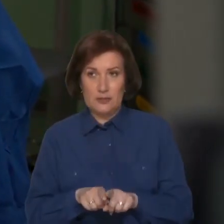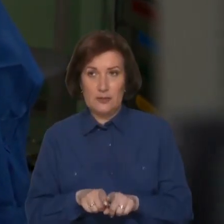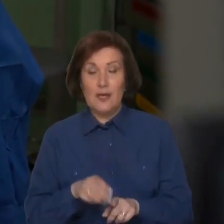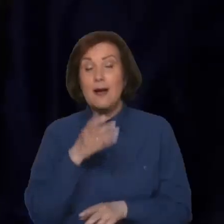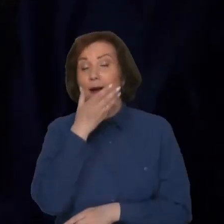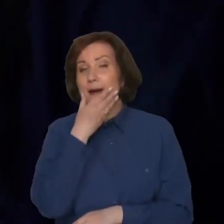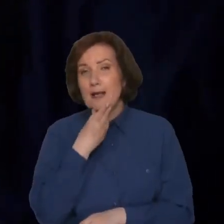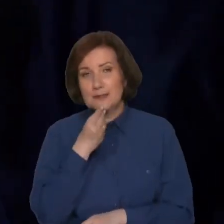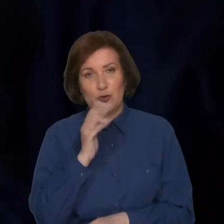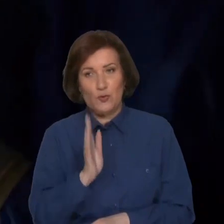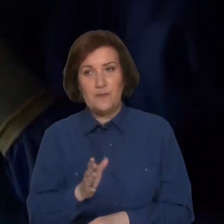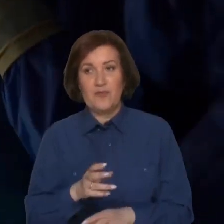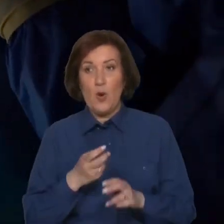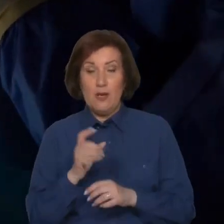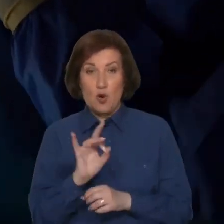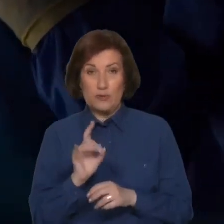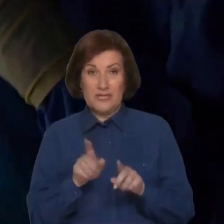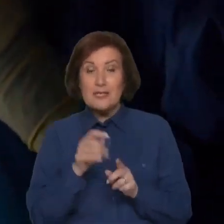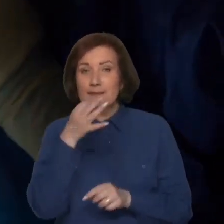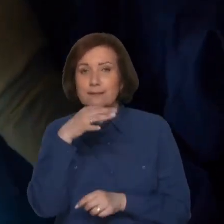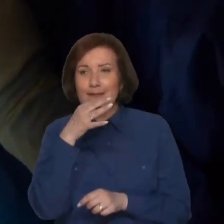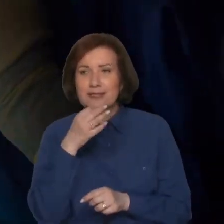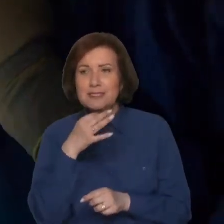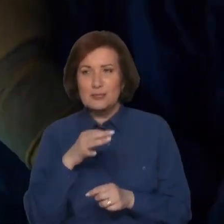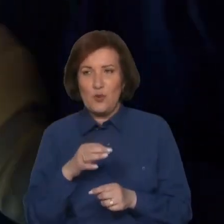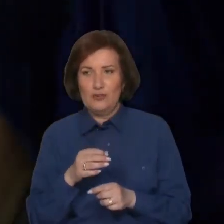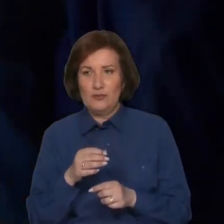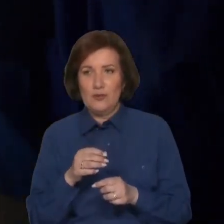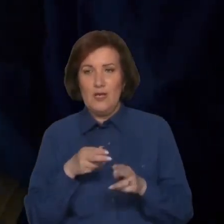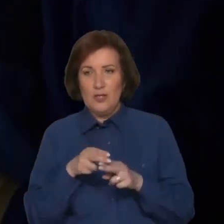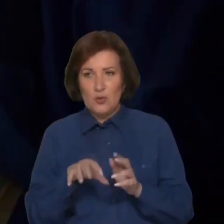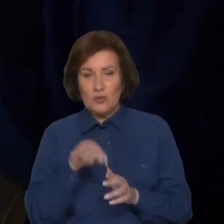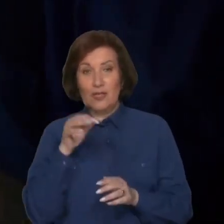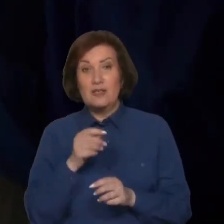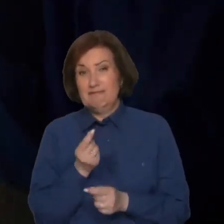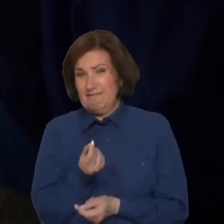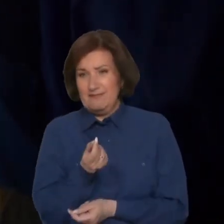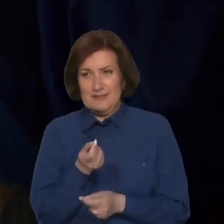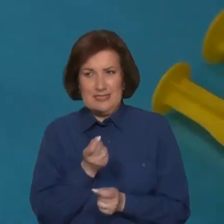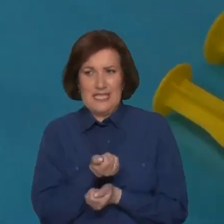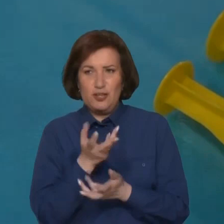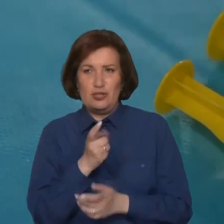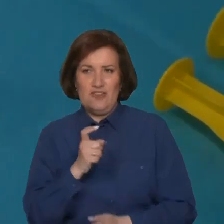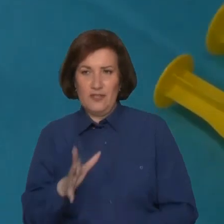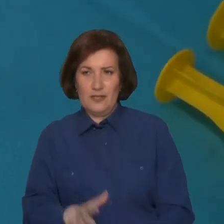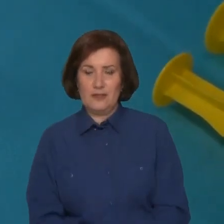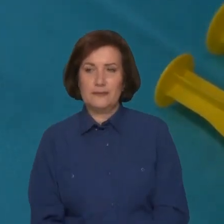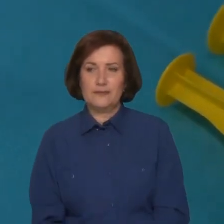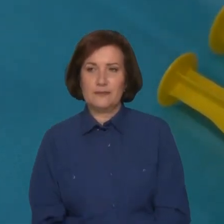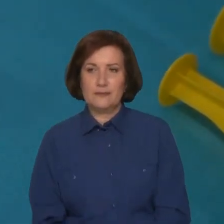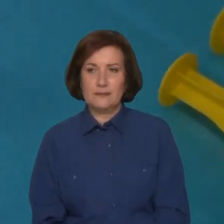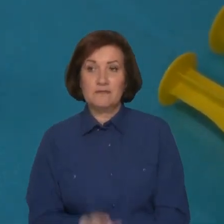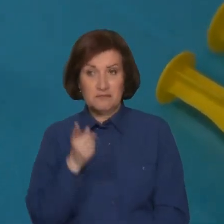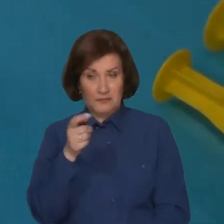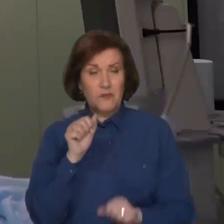Красоту не видаємо. Осколок розміром із насіння соняшника хірург дістає за лічені хвилини. Маленька